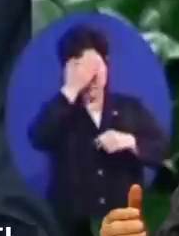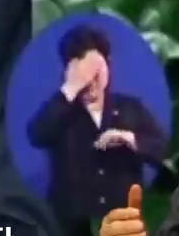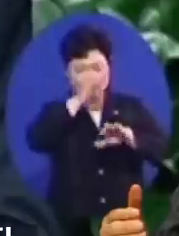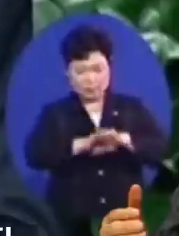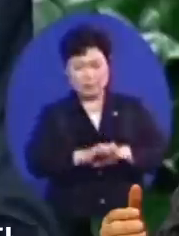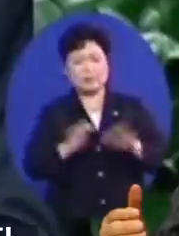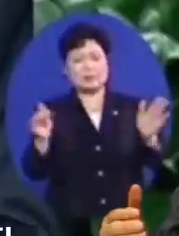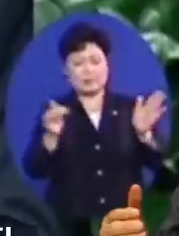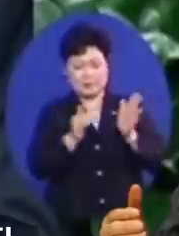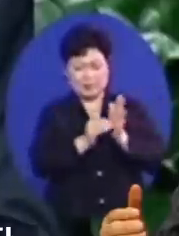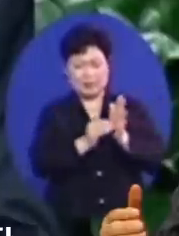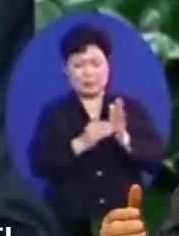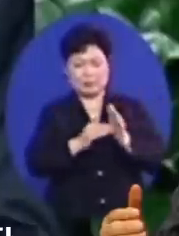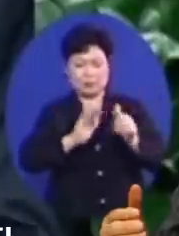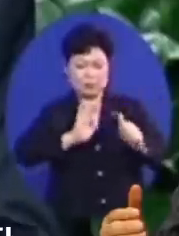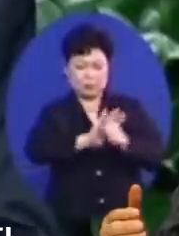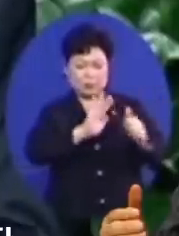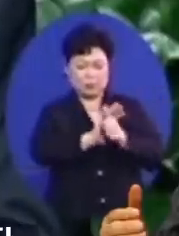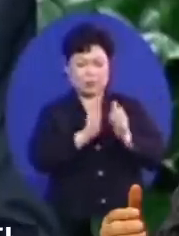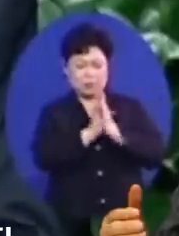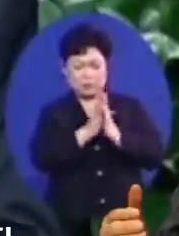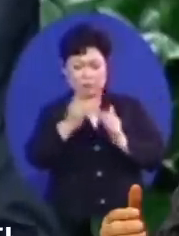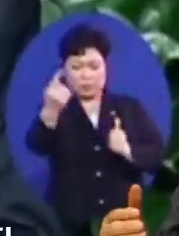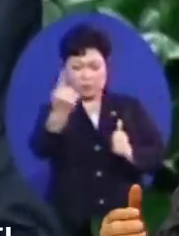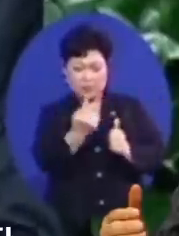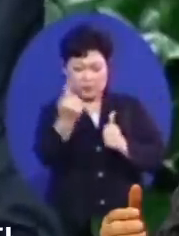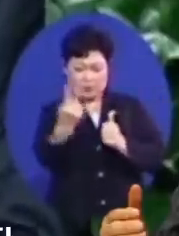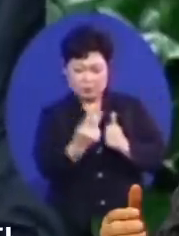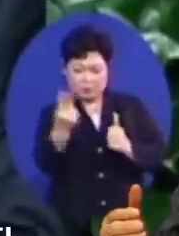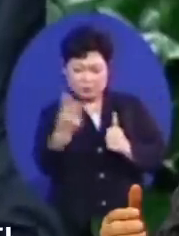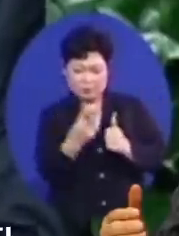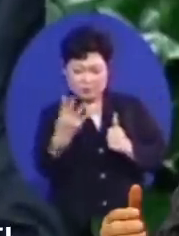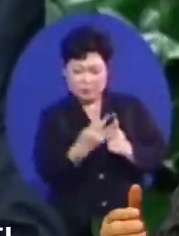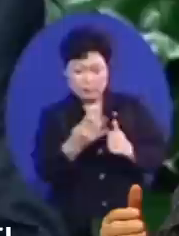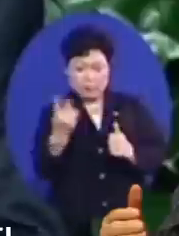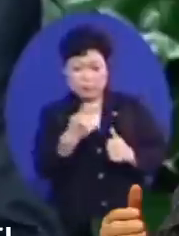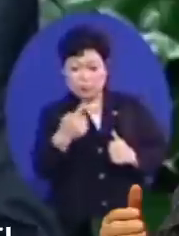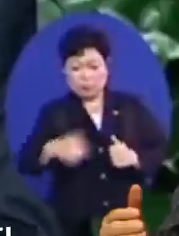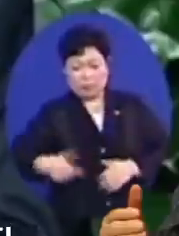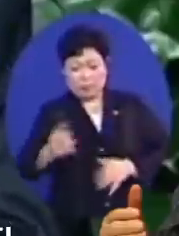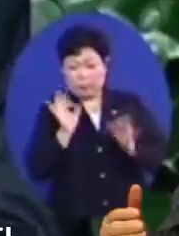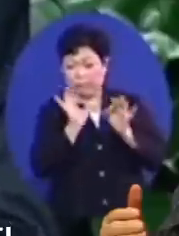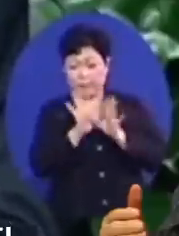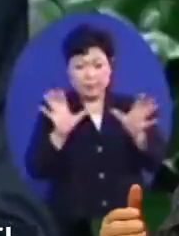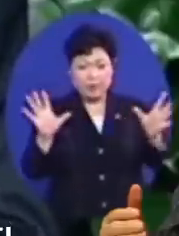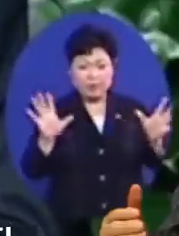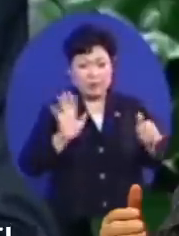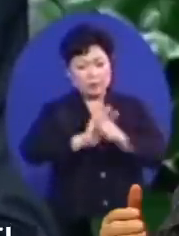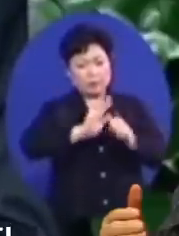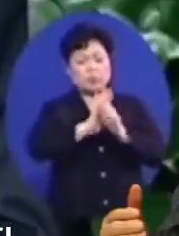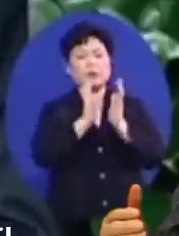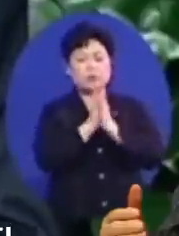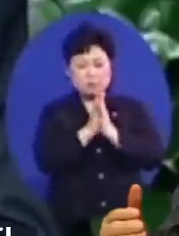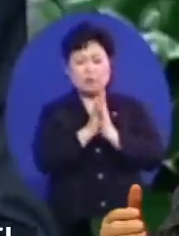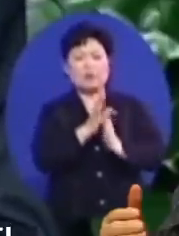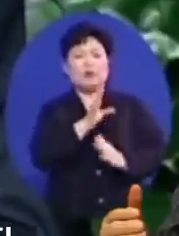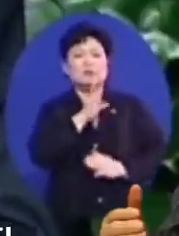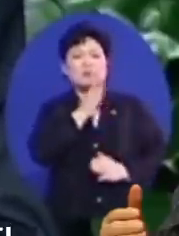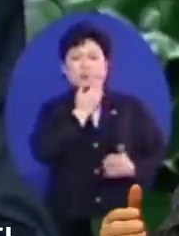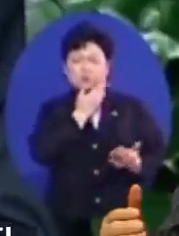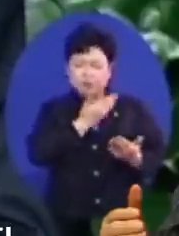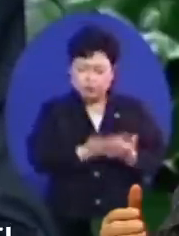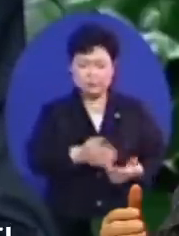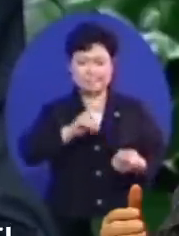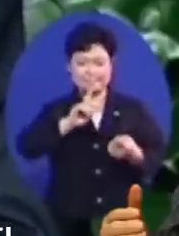또 중보기도를 와서 해주니까 또 아픈 것이 사라지더라는 것입니다. 그래서 중보기도가 이렇게 중요한가 하는